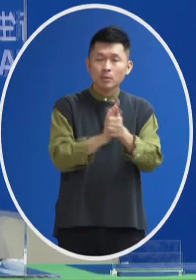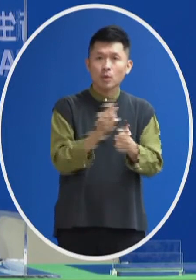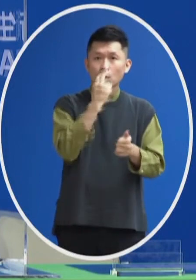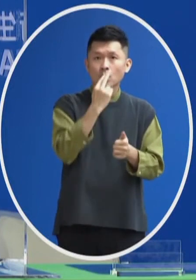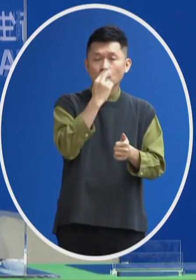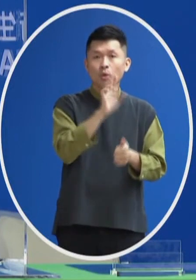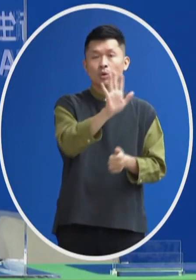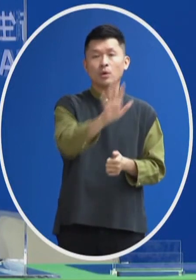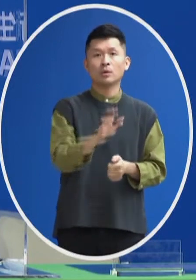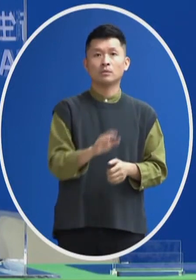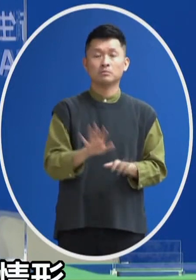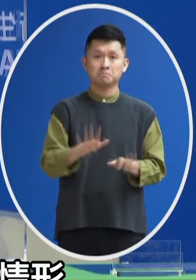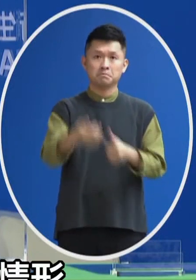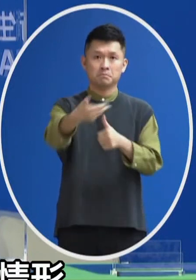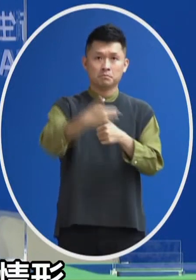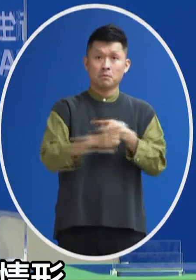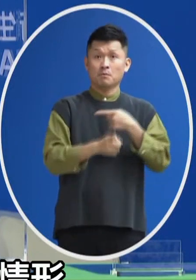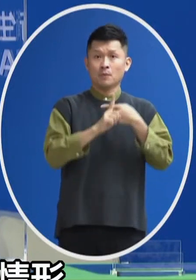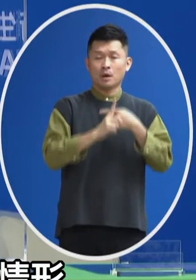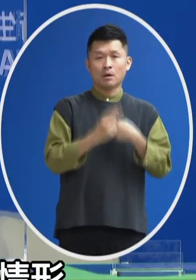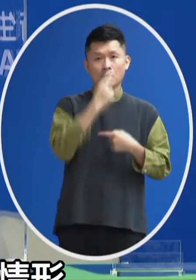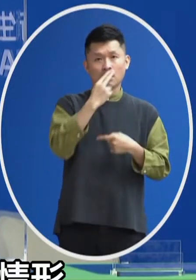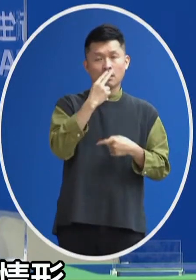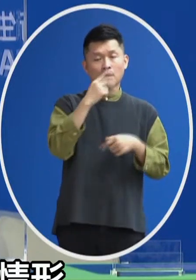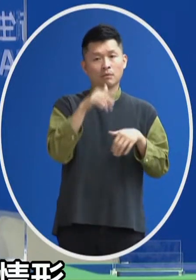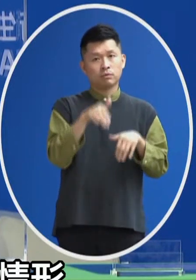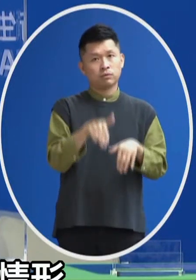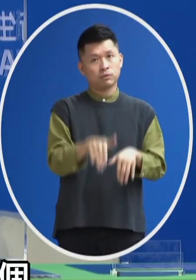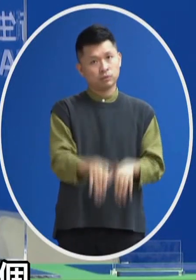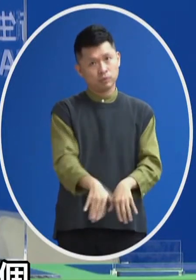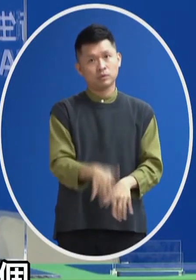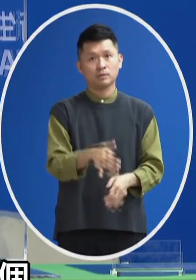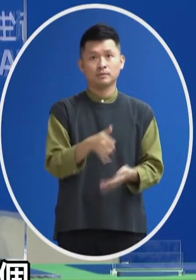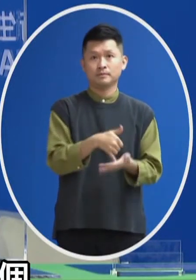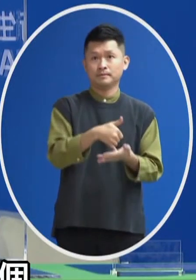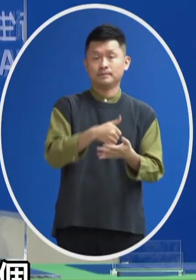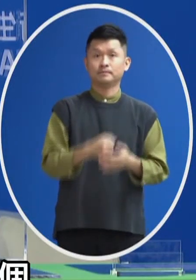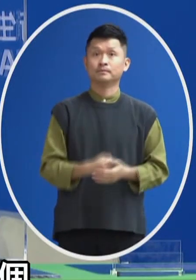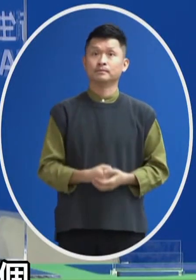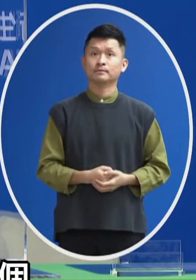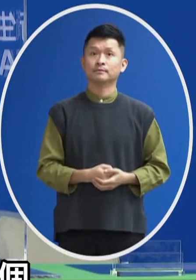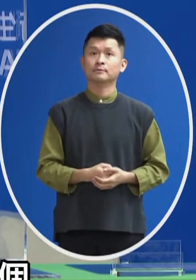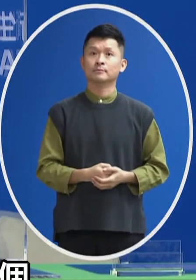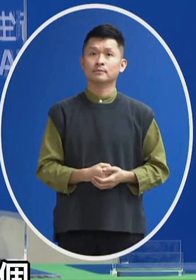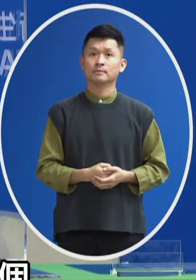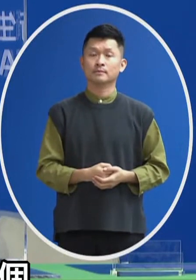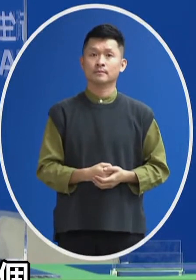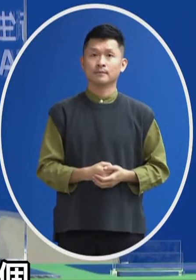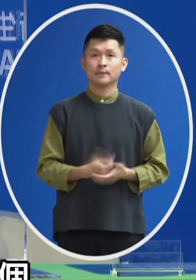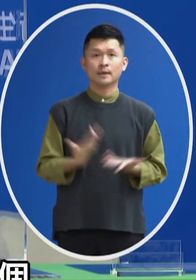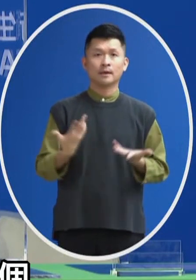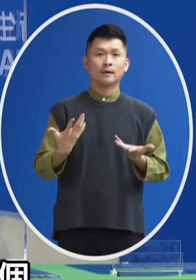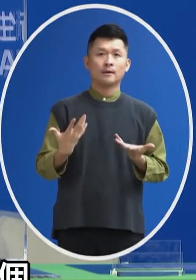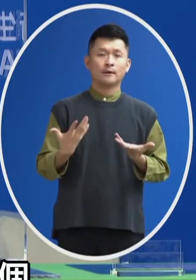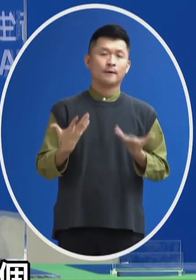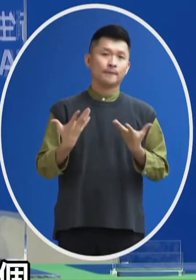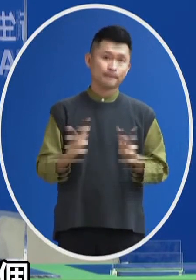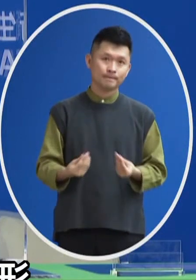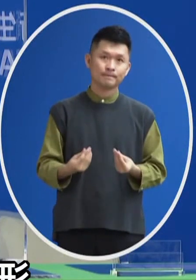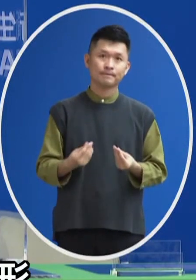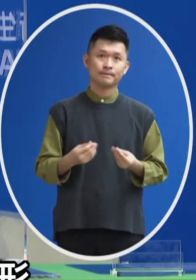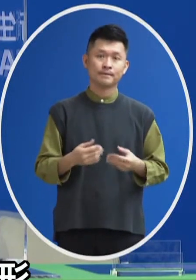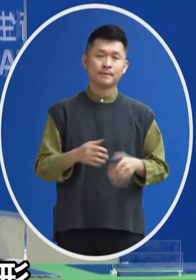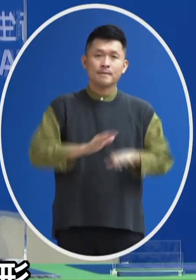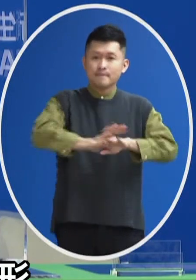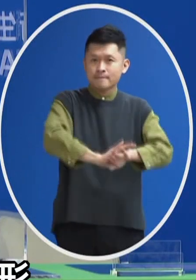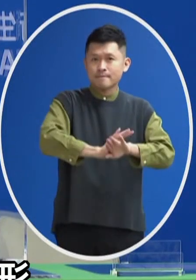这次是染疫之后合并有呼吸衰竭的一个情形，那有这个选择不接受这个心